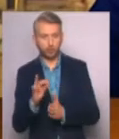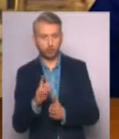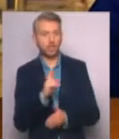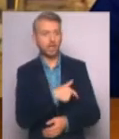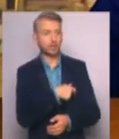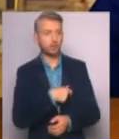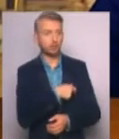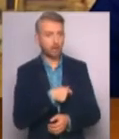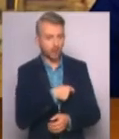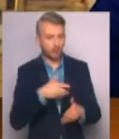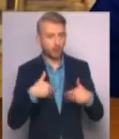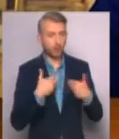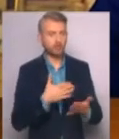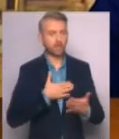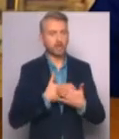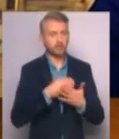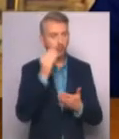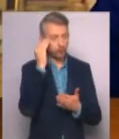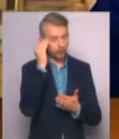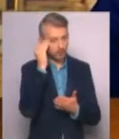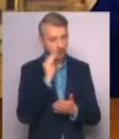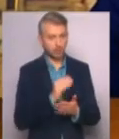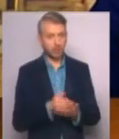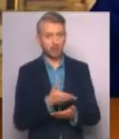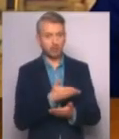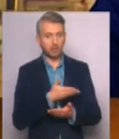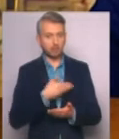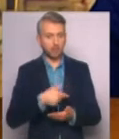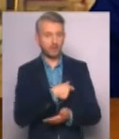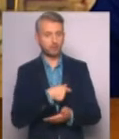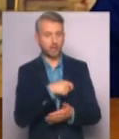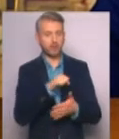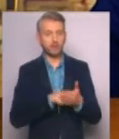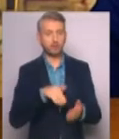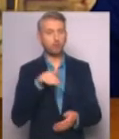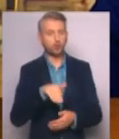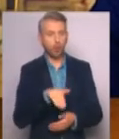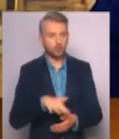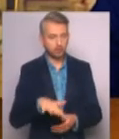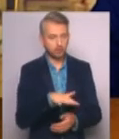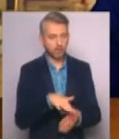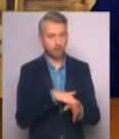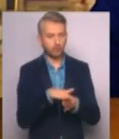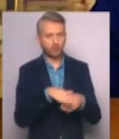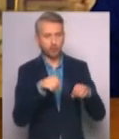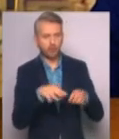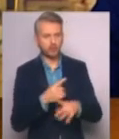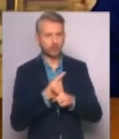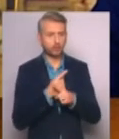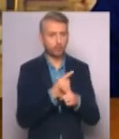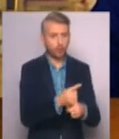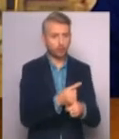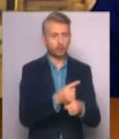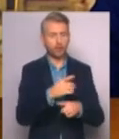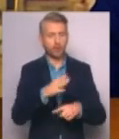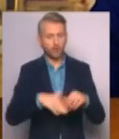депутати, проявивши активну позицію від початку, про що я говорив, ми як депутати від Подолу, реалізуємо це рішення, супроводжуємо ногами і, скажімо так,